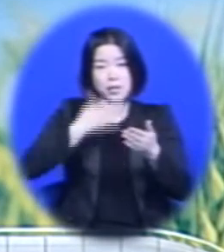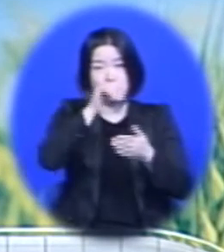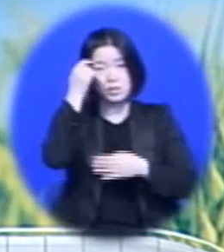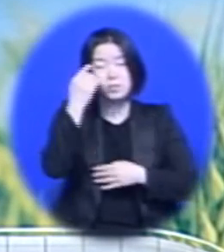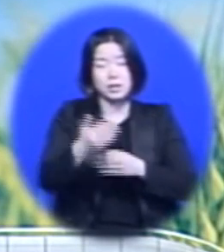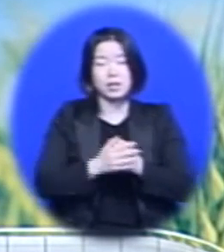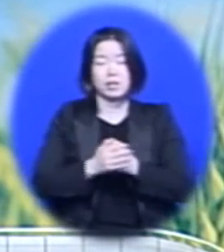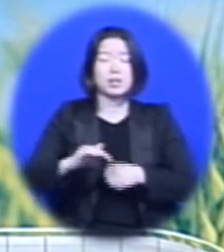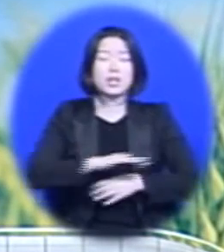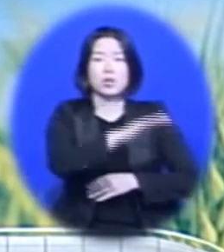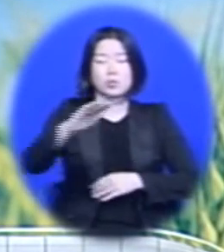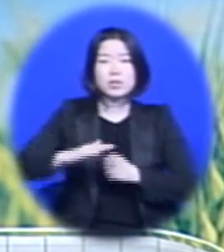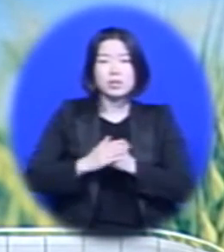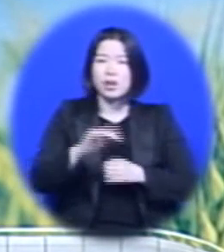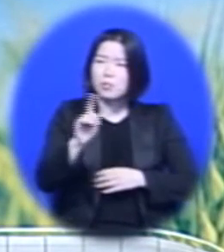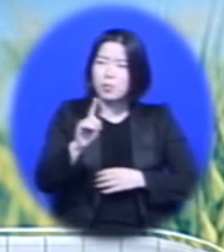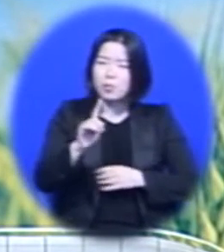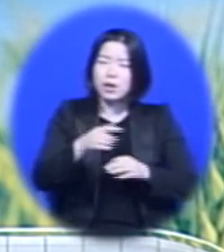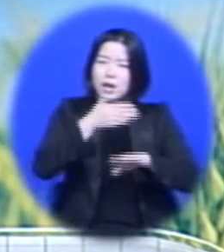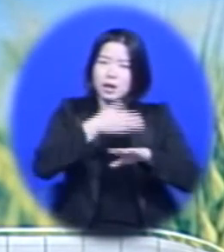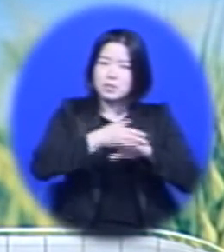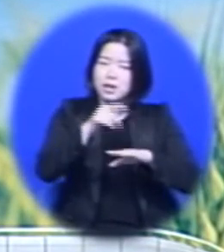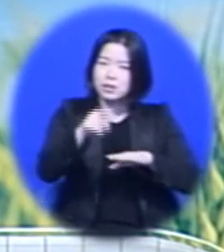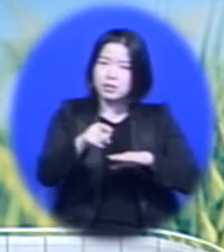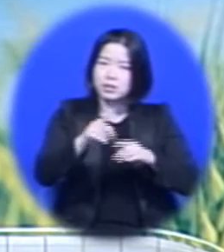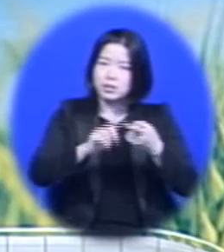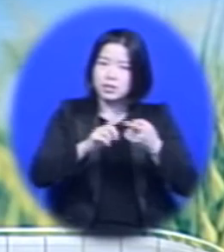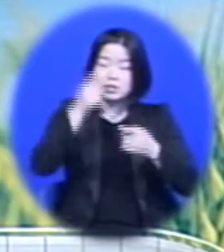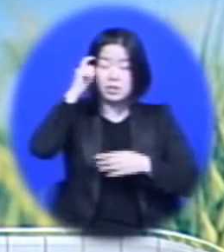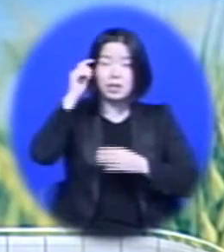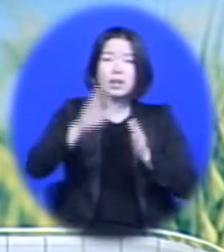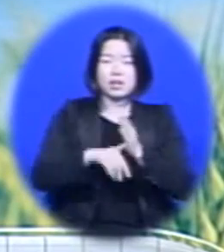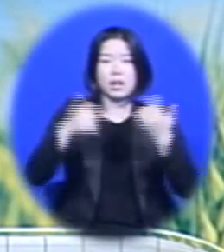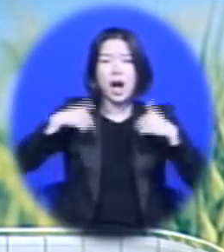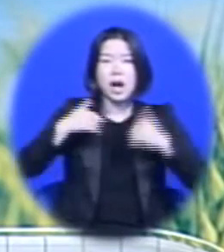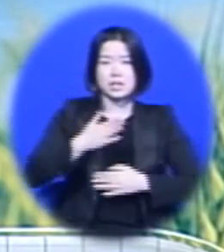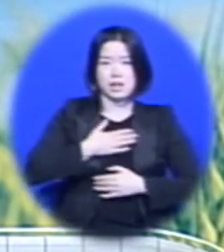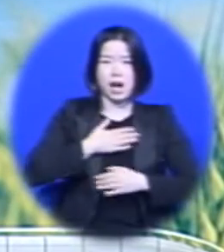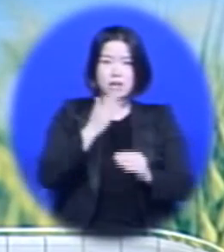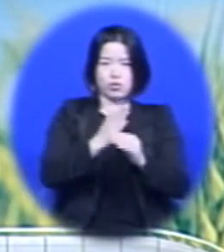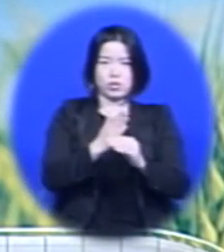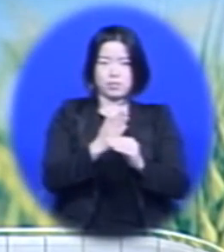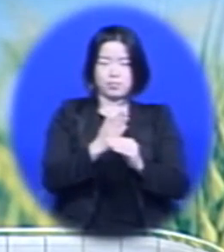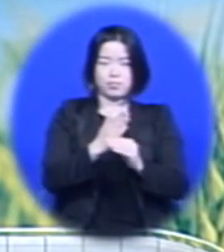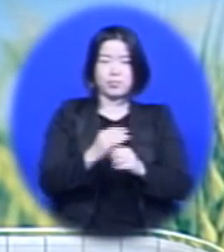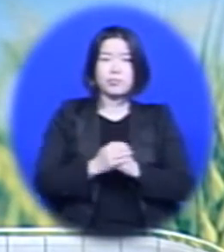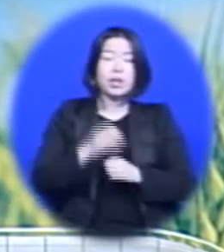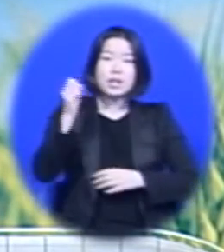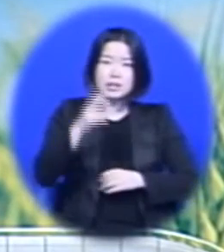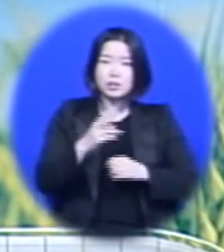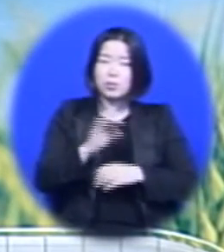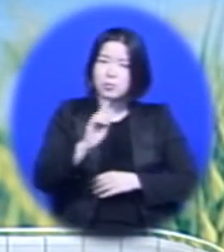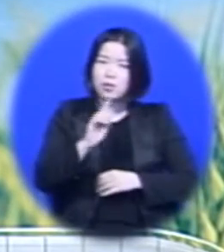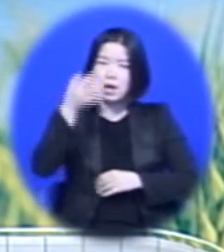우리는 무엇을 감사할 건가를 생각할 때 항상 나 중심입니다. 그리고